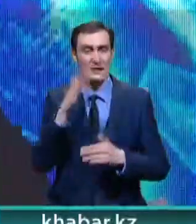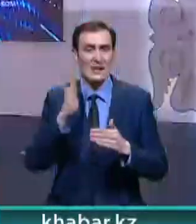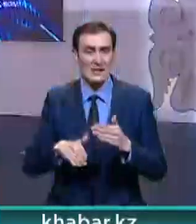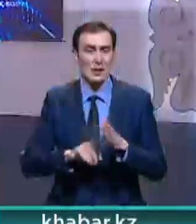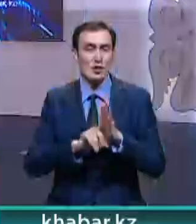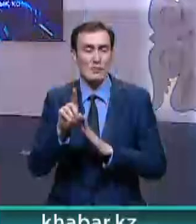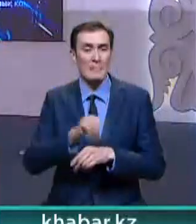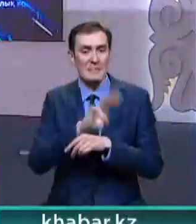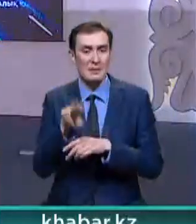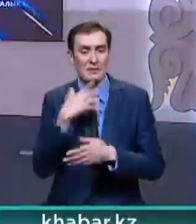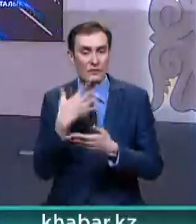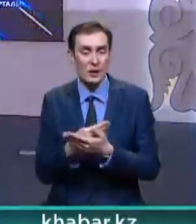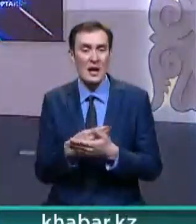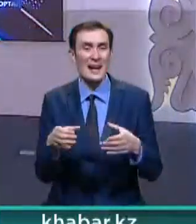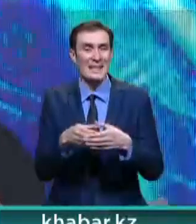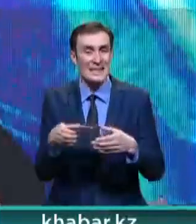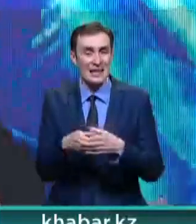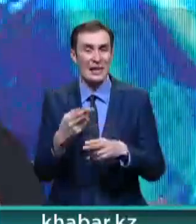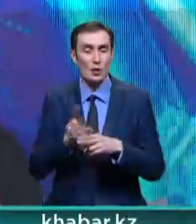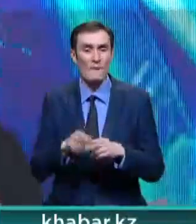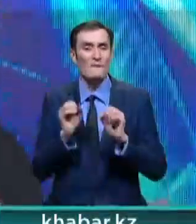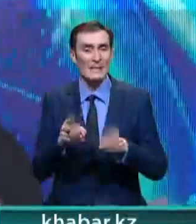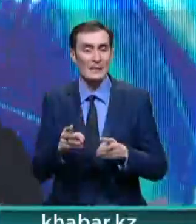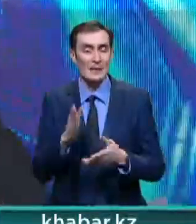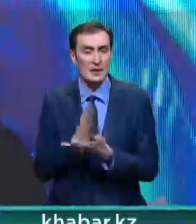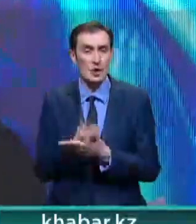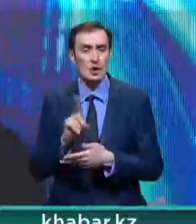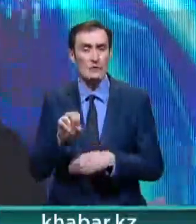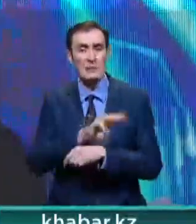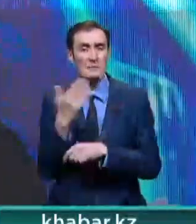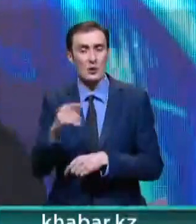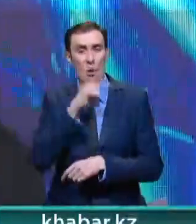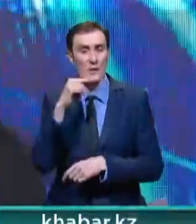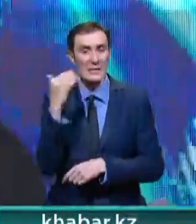мы могли обеспечить наш контингент, который в зоне риска, чтобы обеспечить российской вакциной.